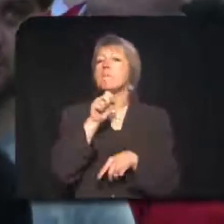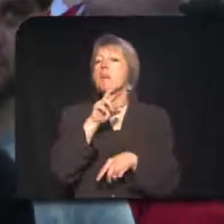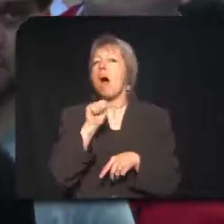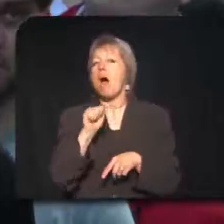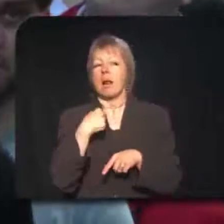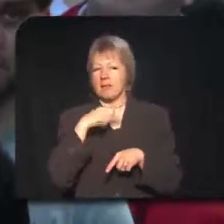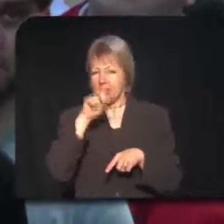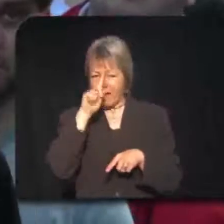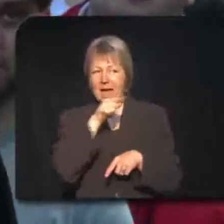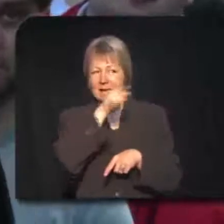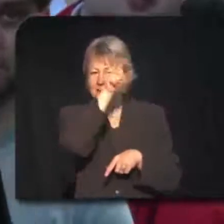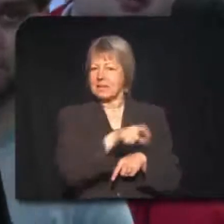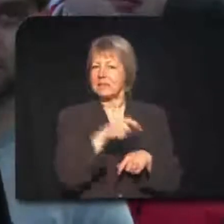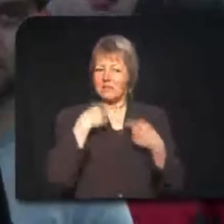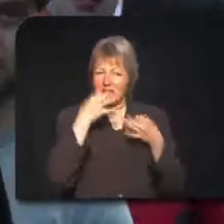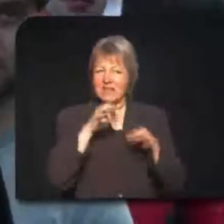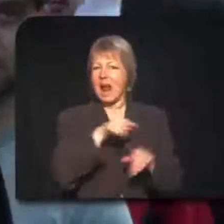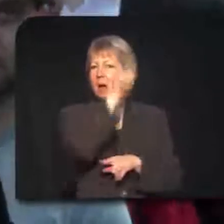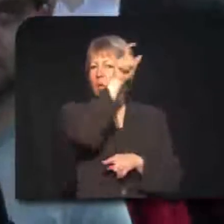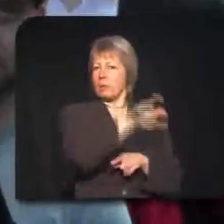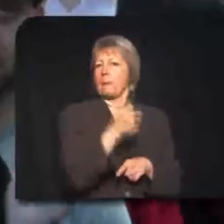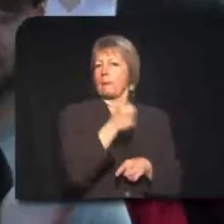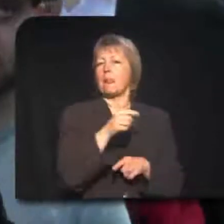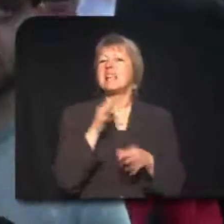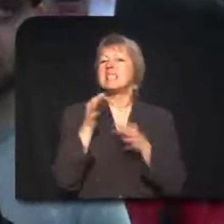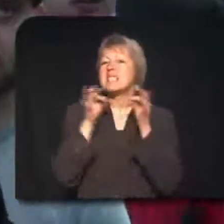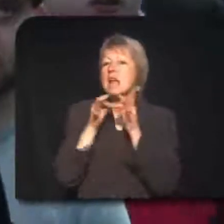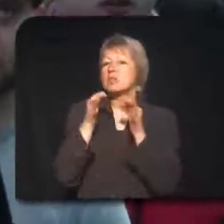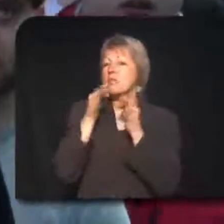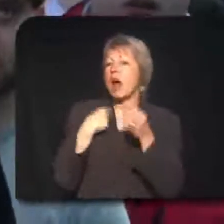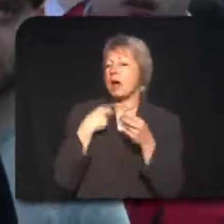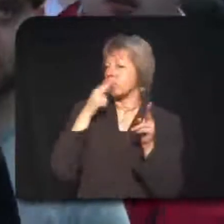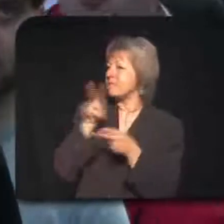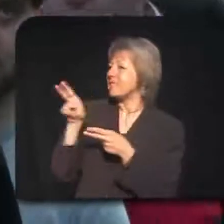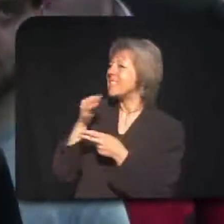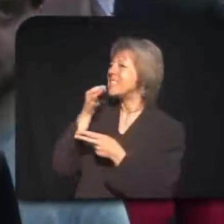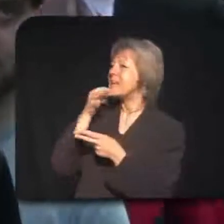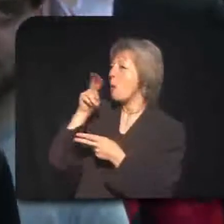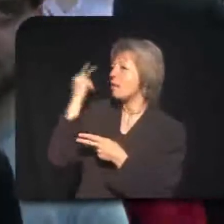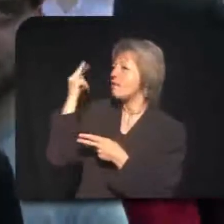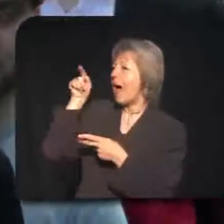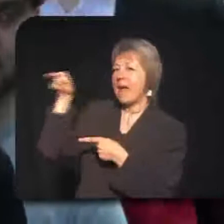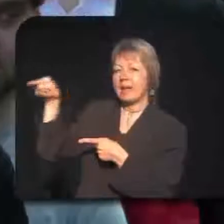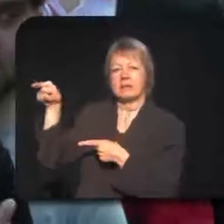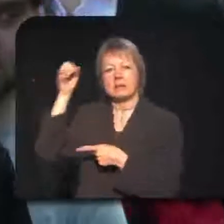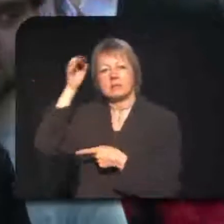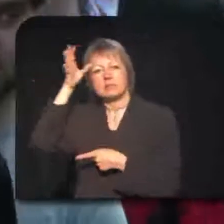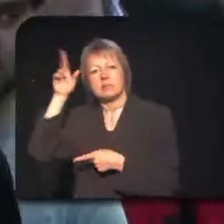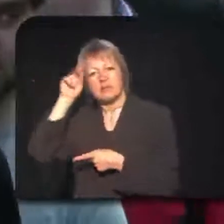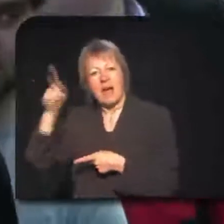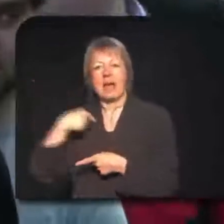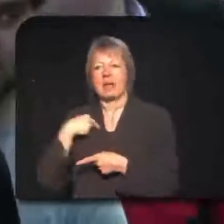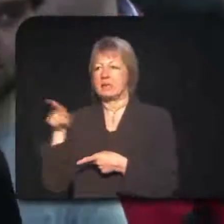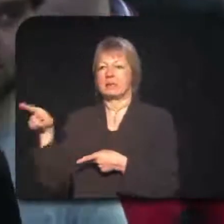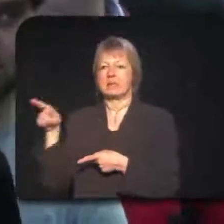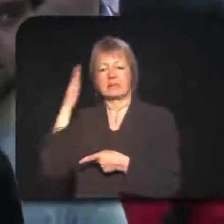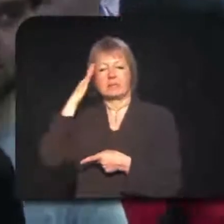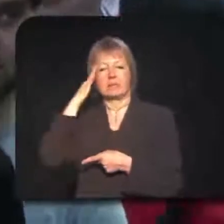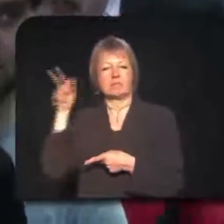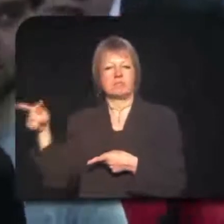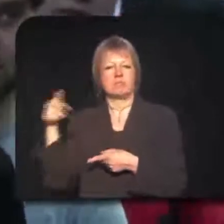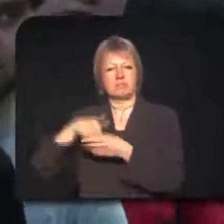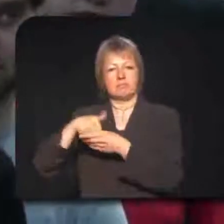den ich delegiere ich vertraue wenn satzungsfragen sind gucke ich zu Simon und weiß weil Simon weiß ist der der für mich die Sachen macht ich